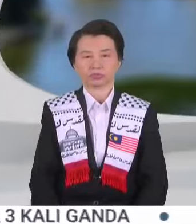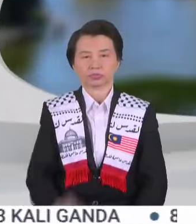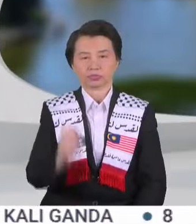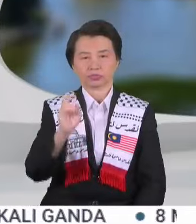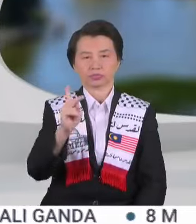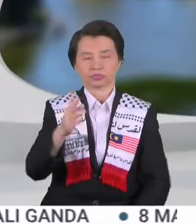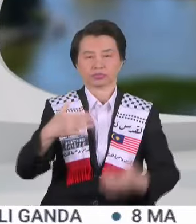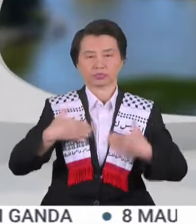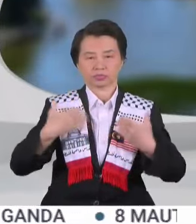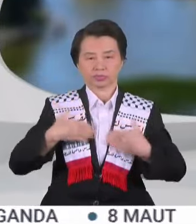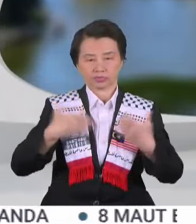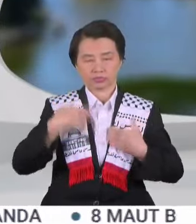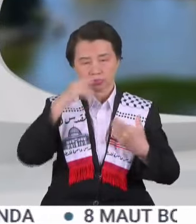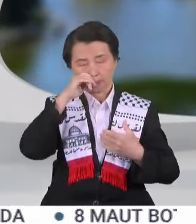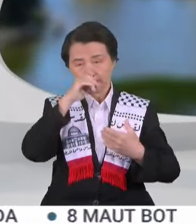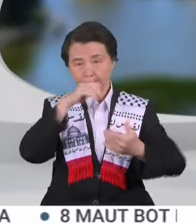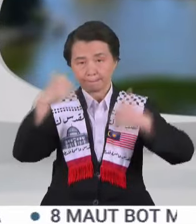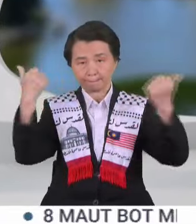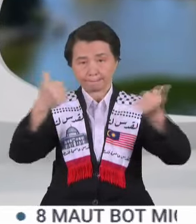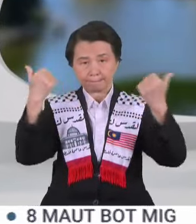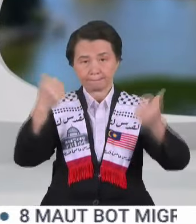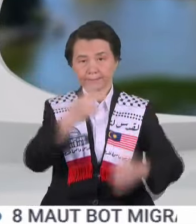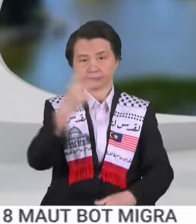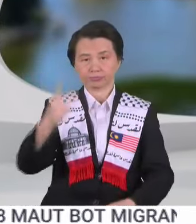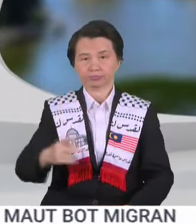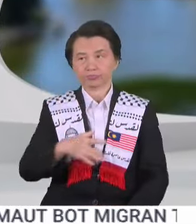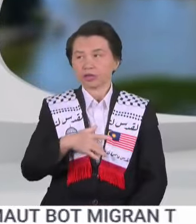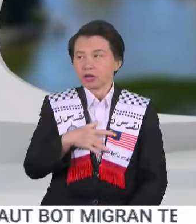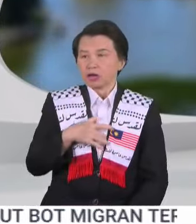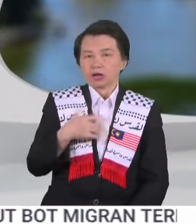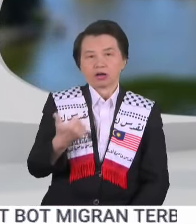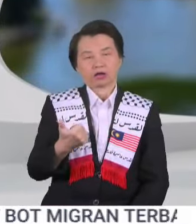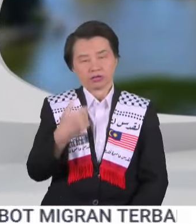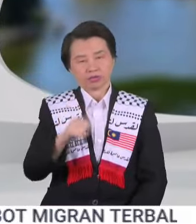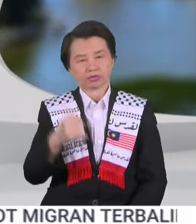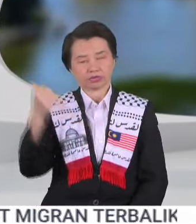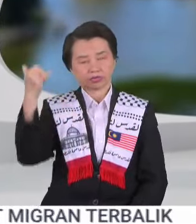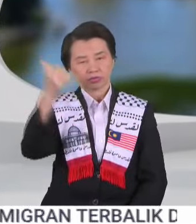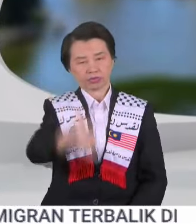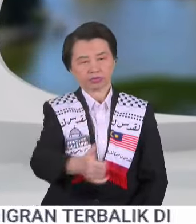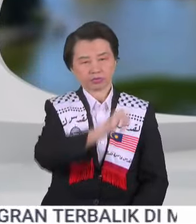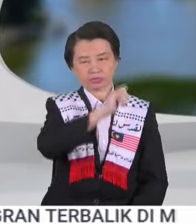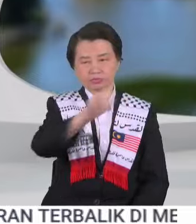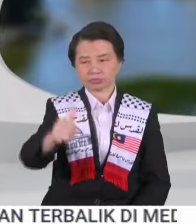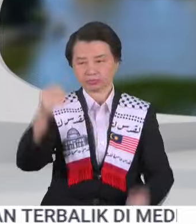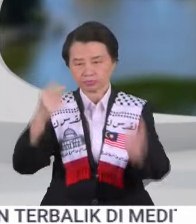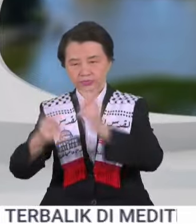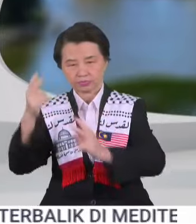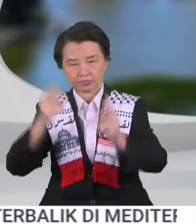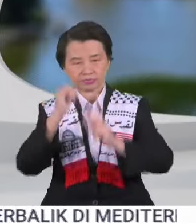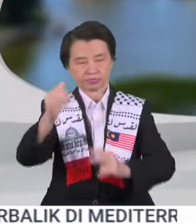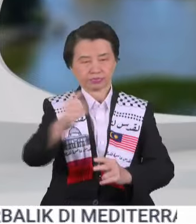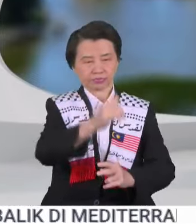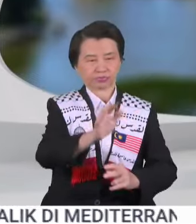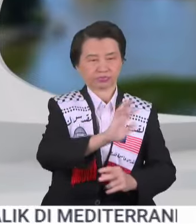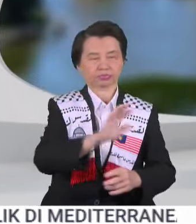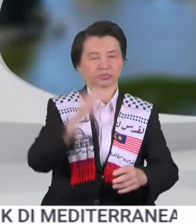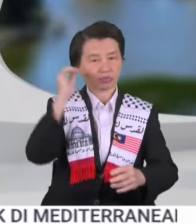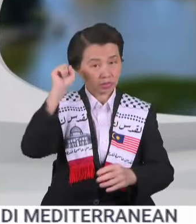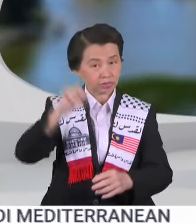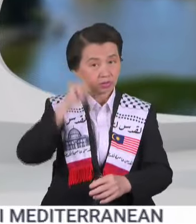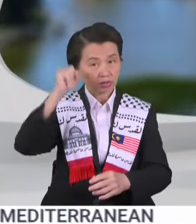Baik, kemeriahan Hari Raya Aidilfitri di Kuching masih terasa dengan amalan kunjung-mengunjung. Bukan sekadar kunjungan daripada sanak